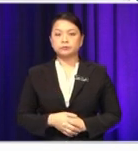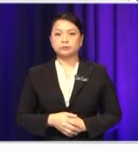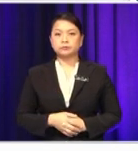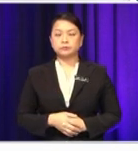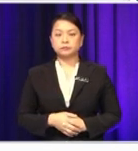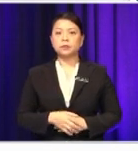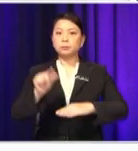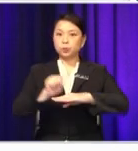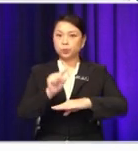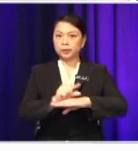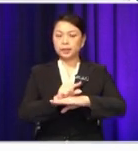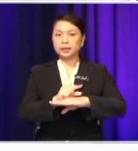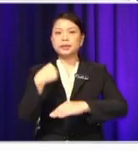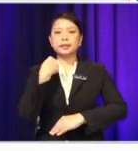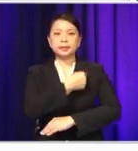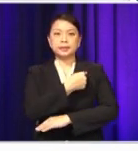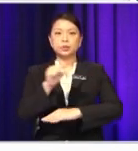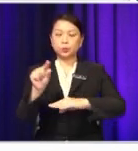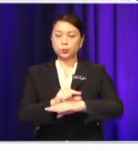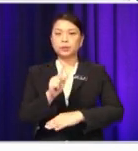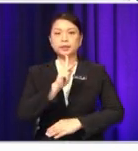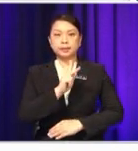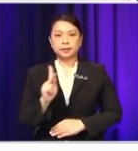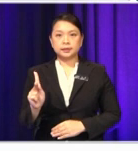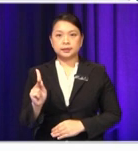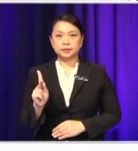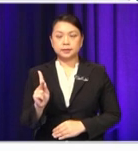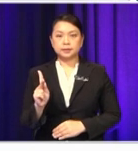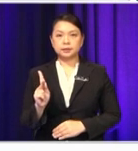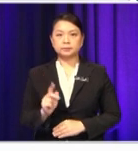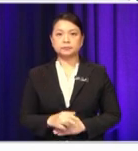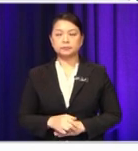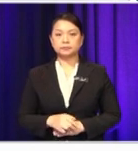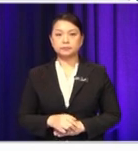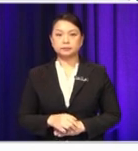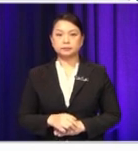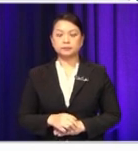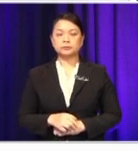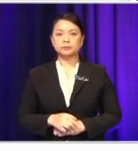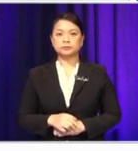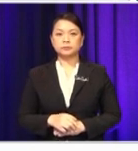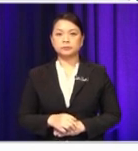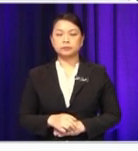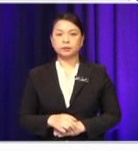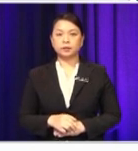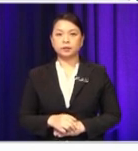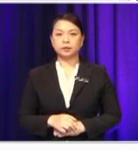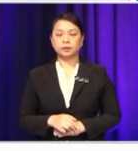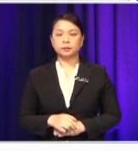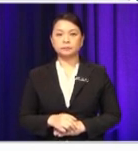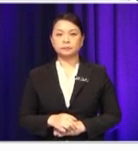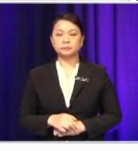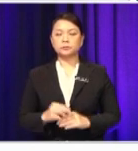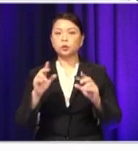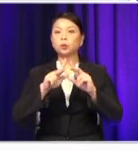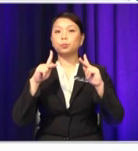aplikasinya, sistemnya ialah kita menggunakan sebagai saya maklumkan dalam segmen yang pertama tadi, iaitu menggunakan aplikasi pengumpulan